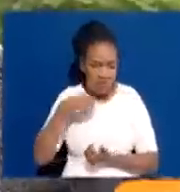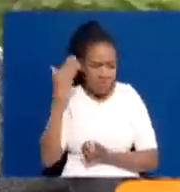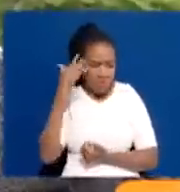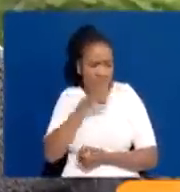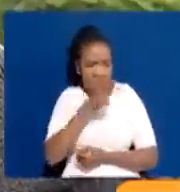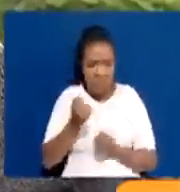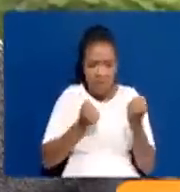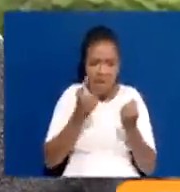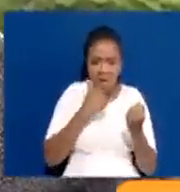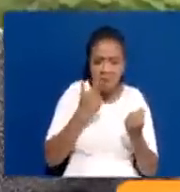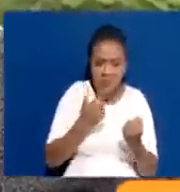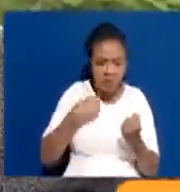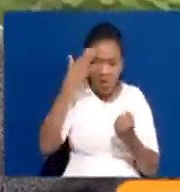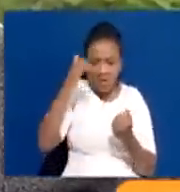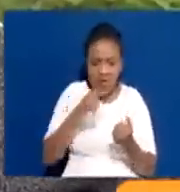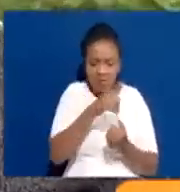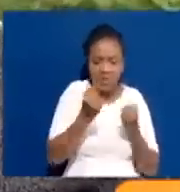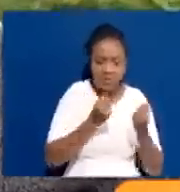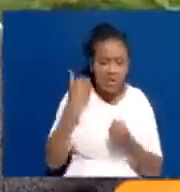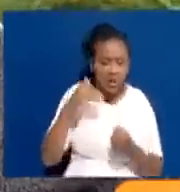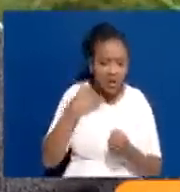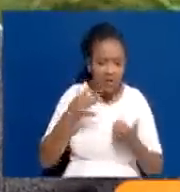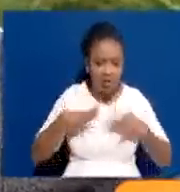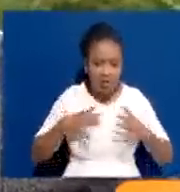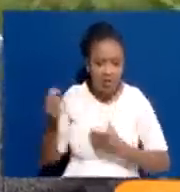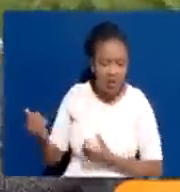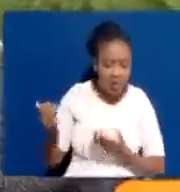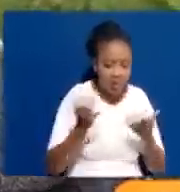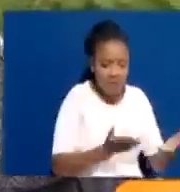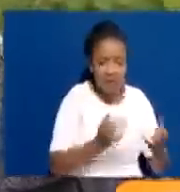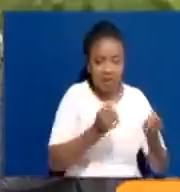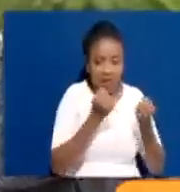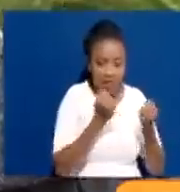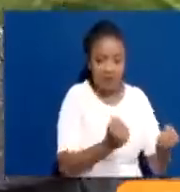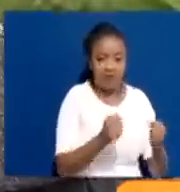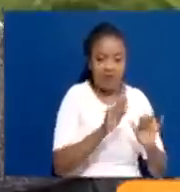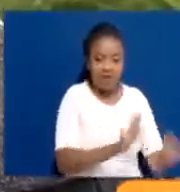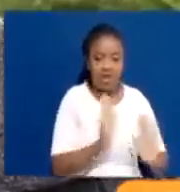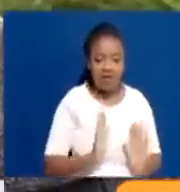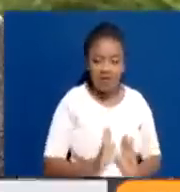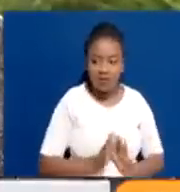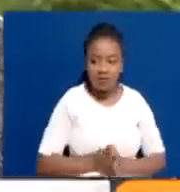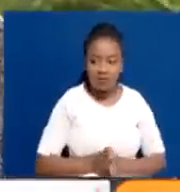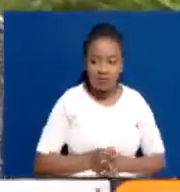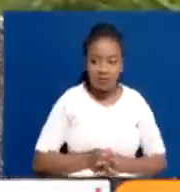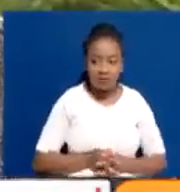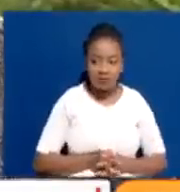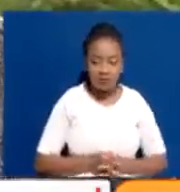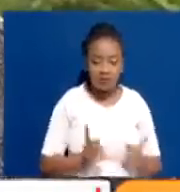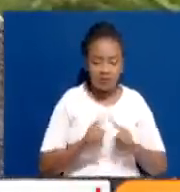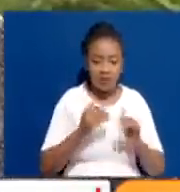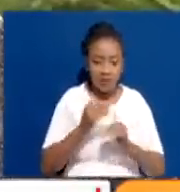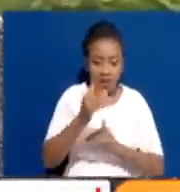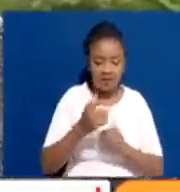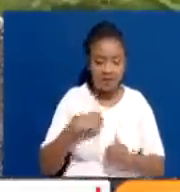ilikuwa ni ya walifu. Walilete. Okay, I guess kwa njia hapa. Lakini baadaye